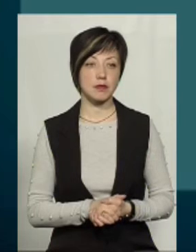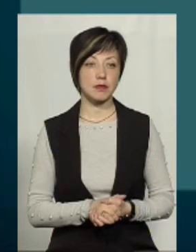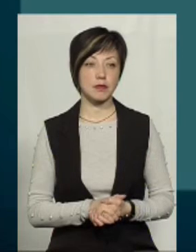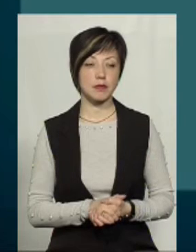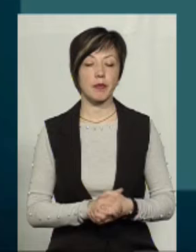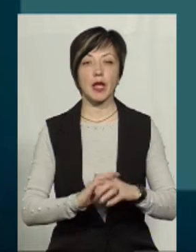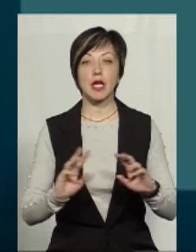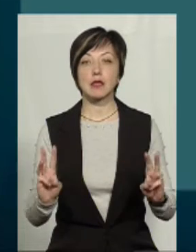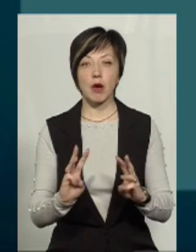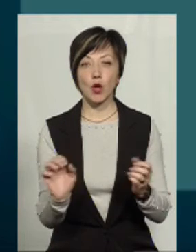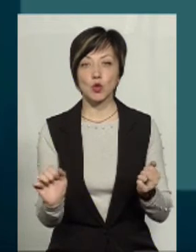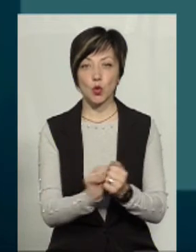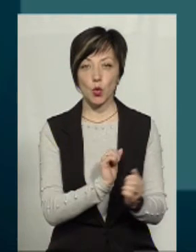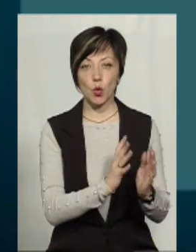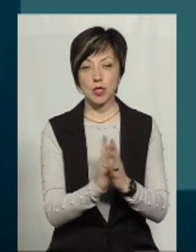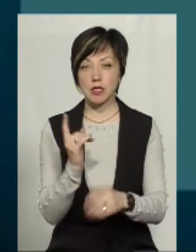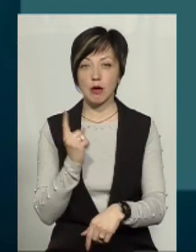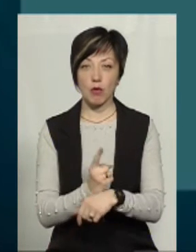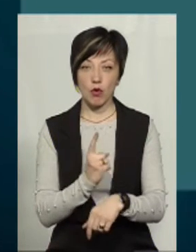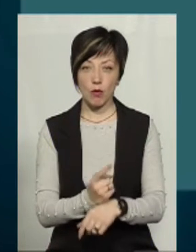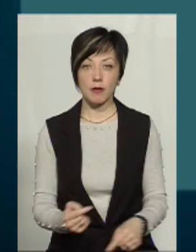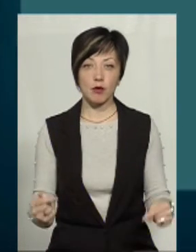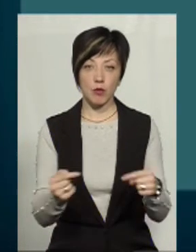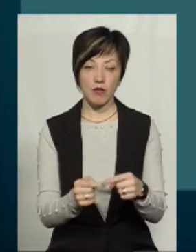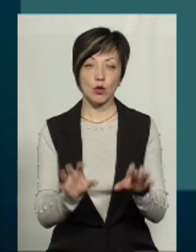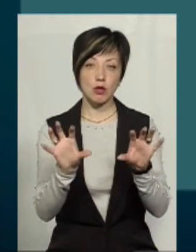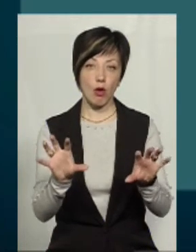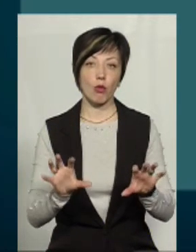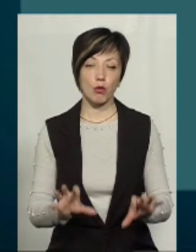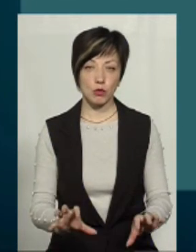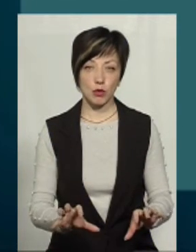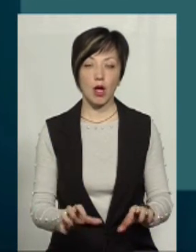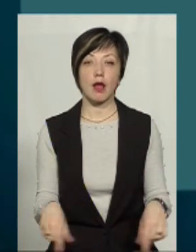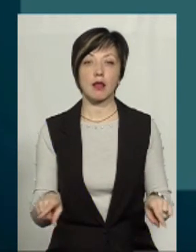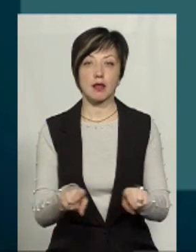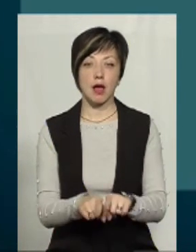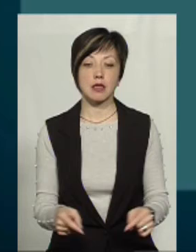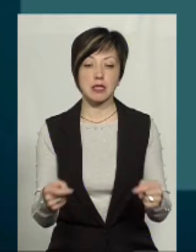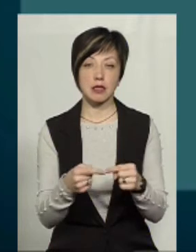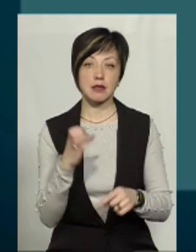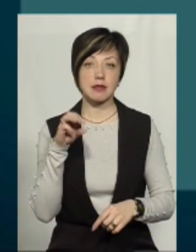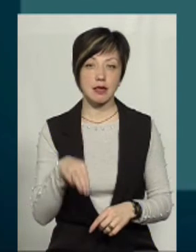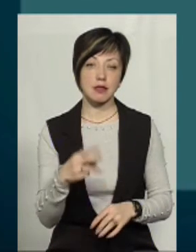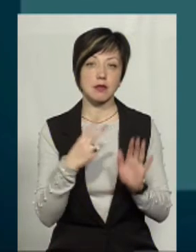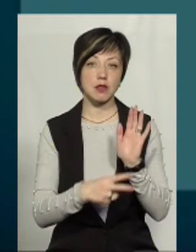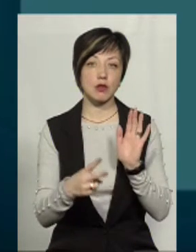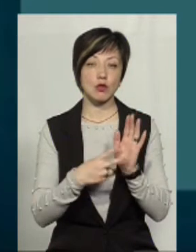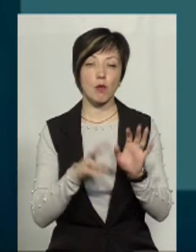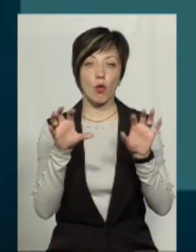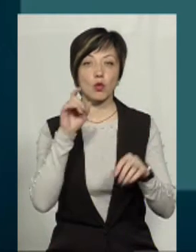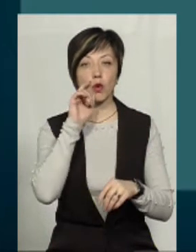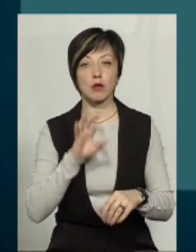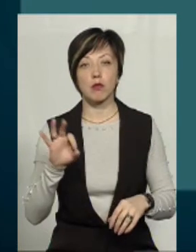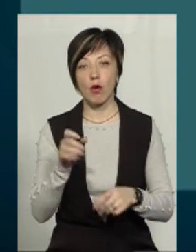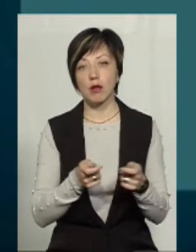відповідальність. Спалювати суху рослинність заборонено відповідно до чинного законодавства. Так, згідно статті 77 Кодексу України